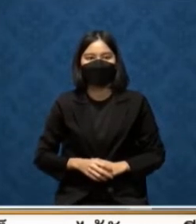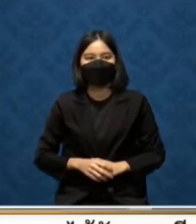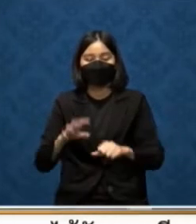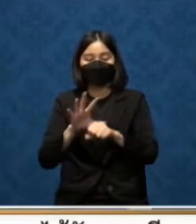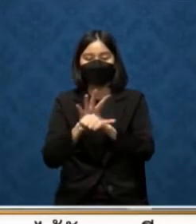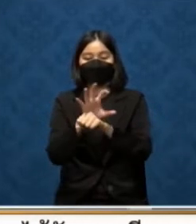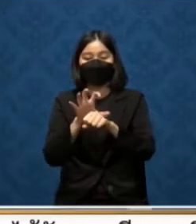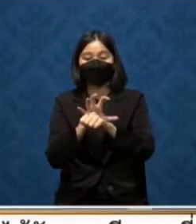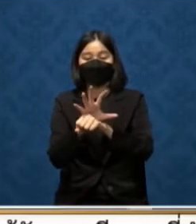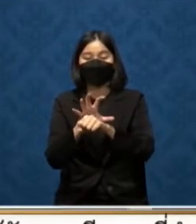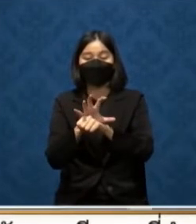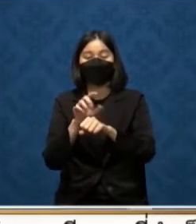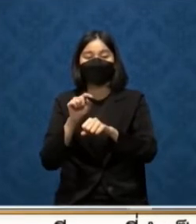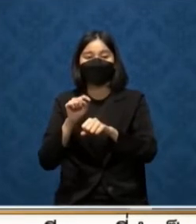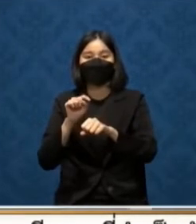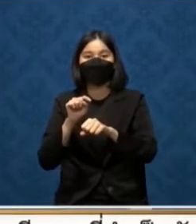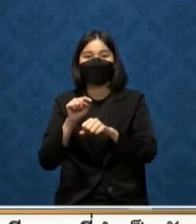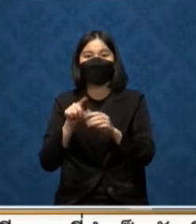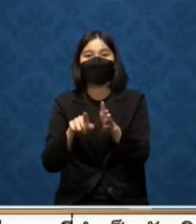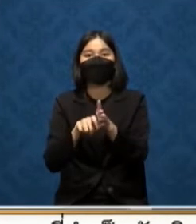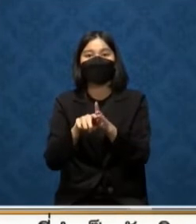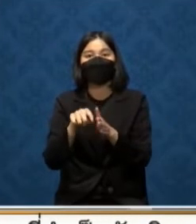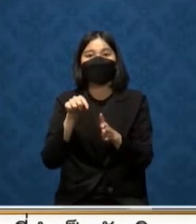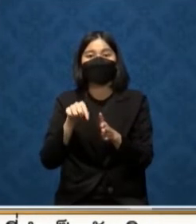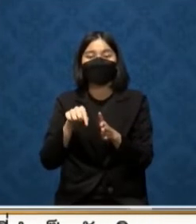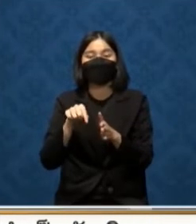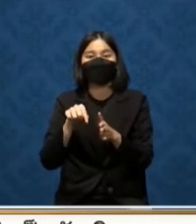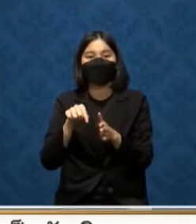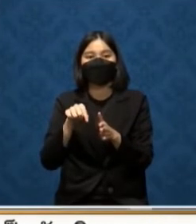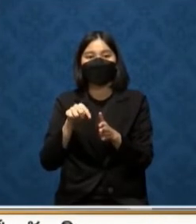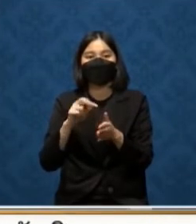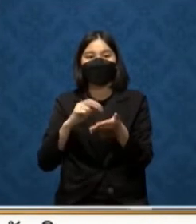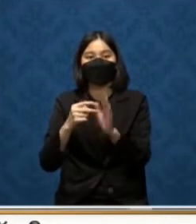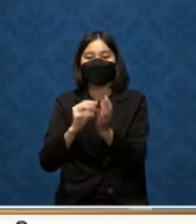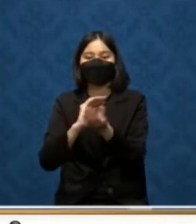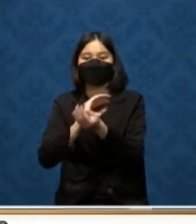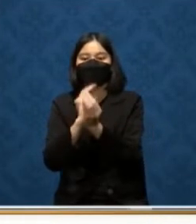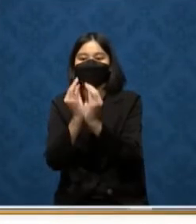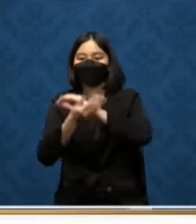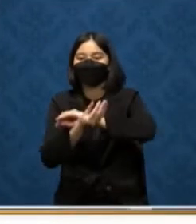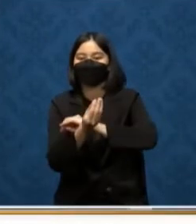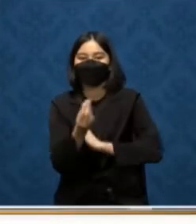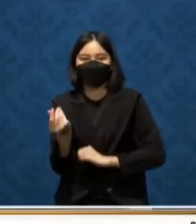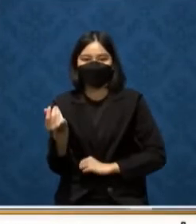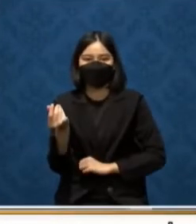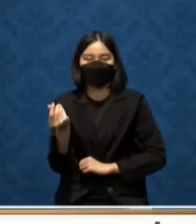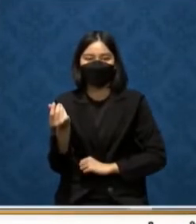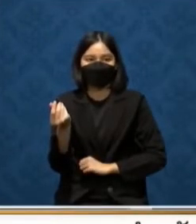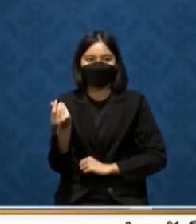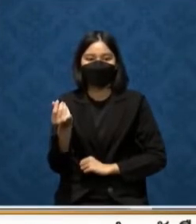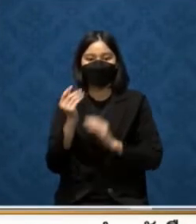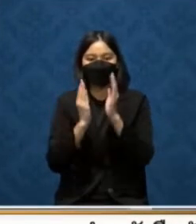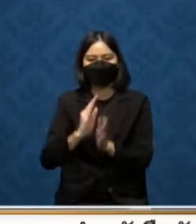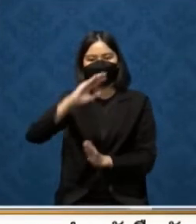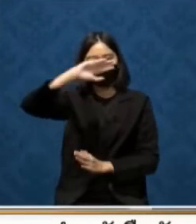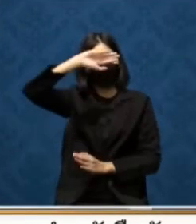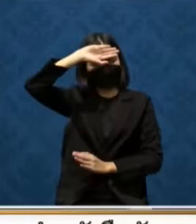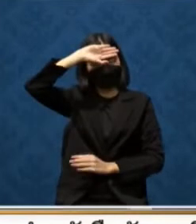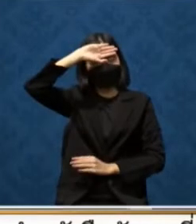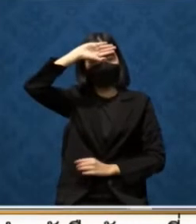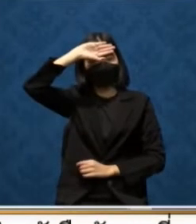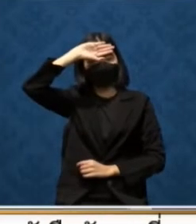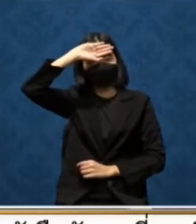ความสามารได้การกลายพัน ได้อย่รดเดวเพาฉนั้นผู้ป่วยหลายคน